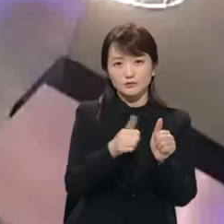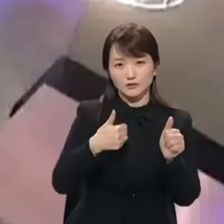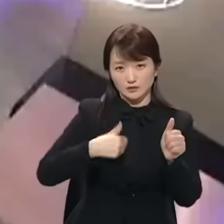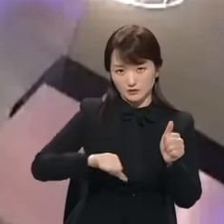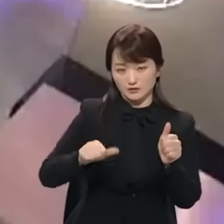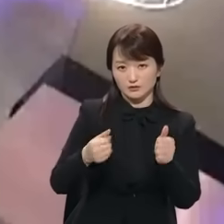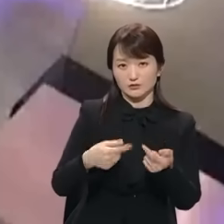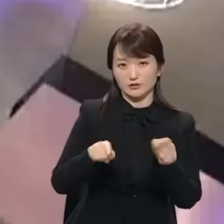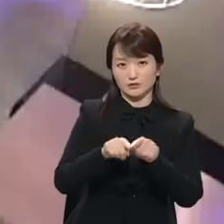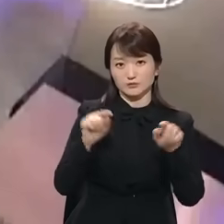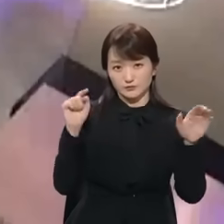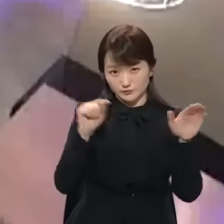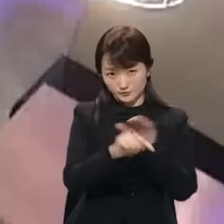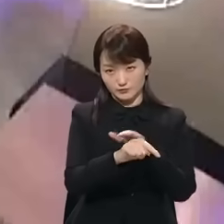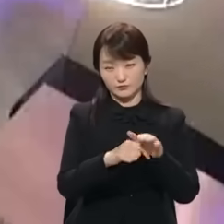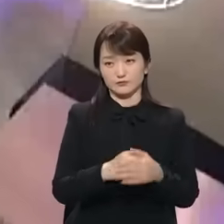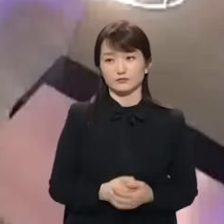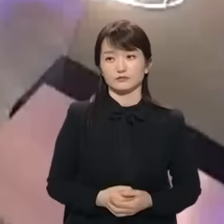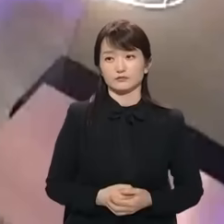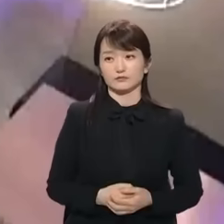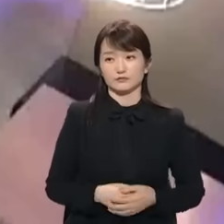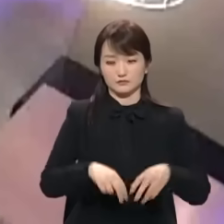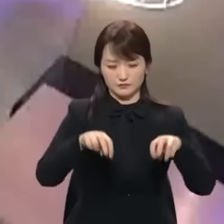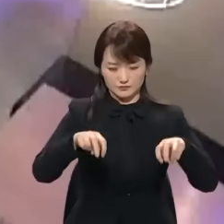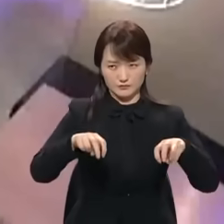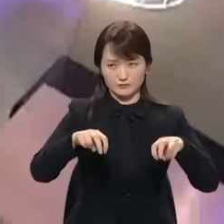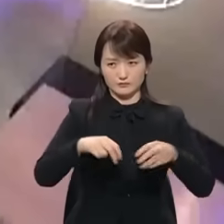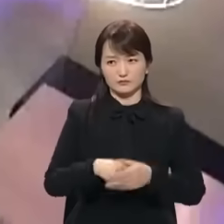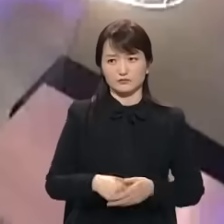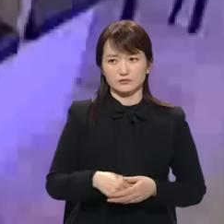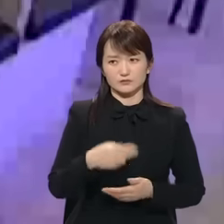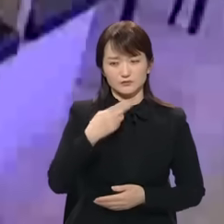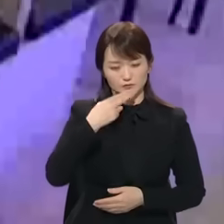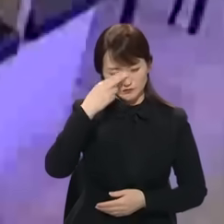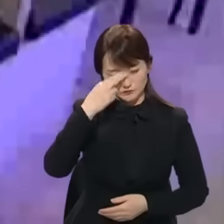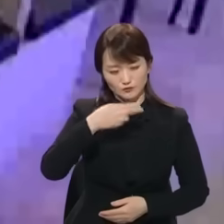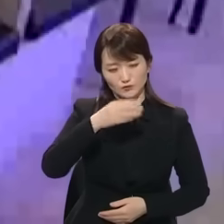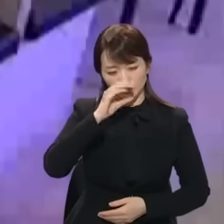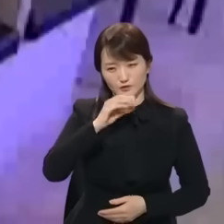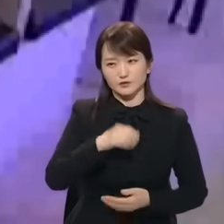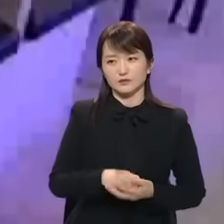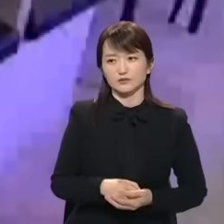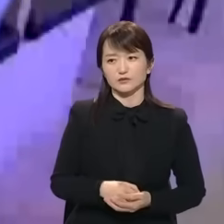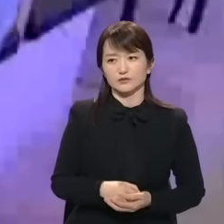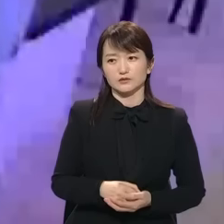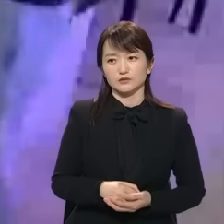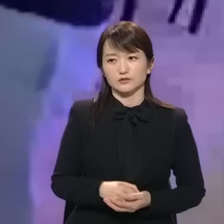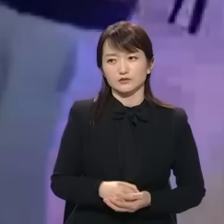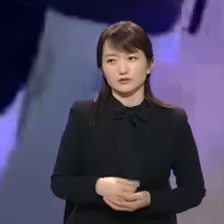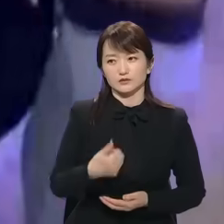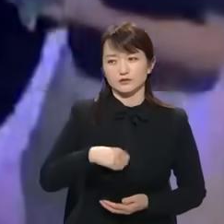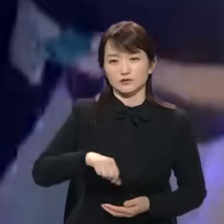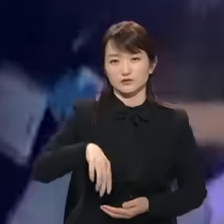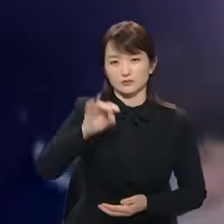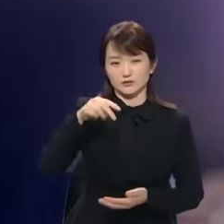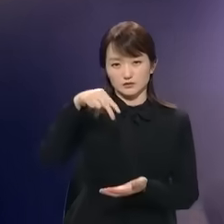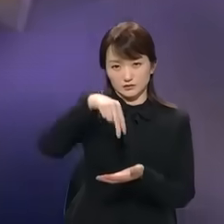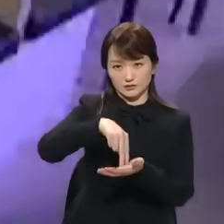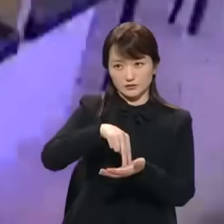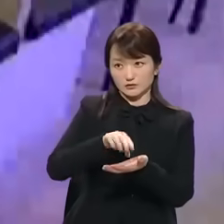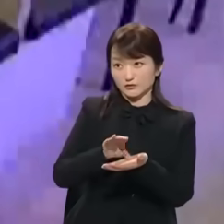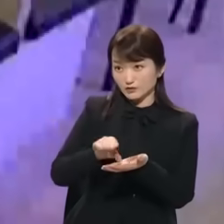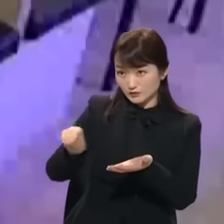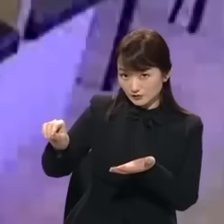아 짠 아들 어 부자간에 건배하고 냠냠쩝쩝 자 그 그런데 아들이 저렇게 먼저 나갑니다